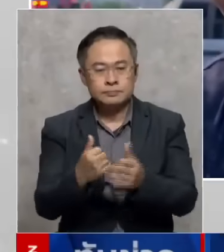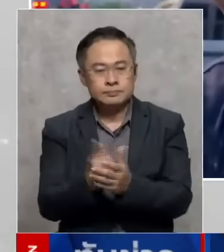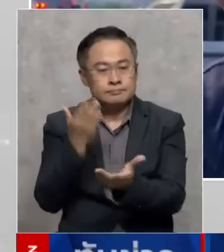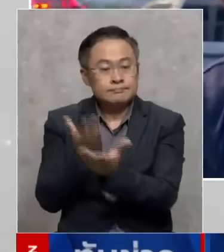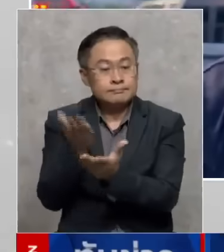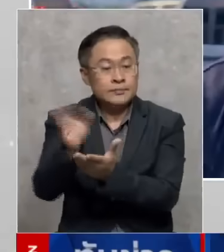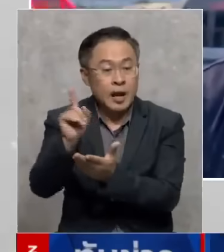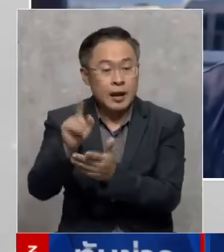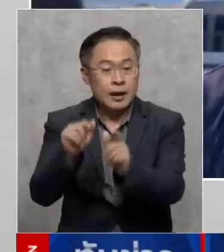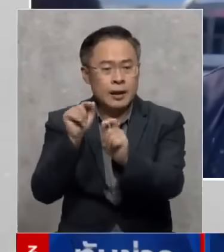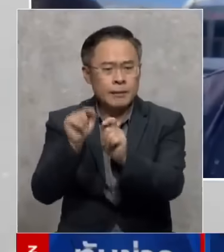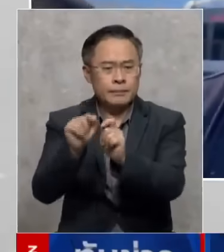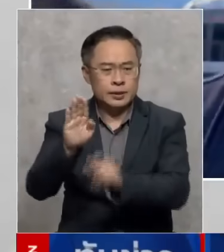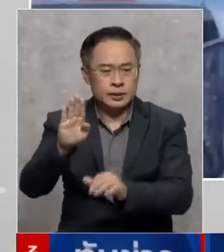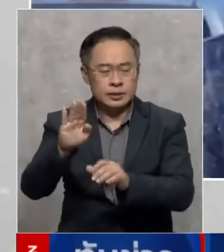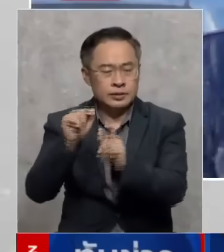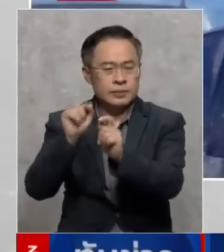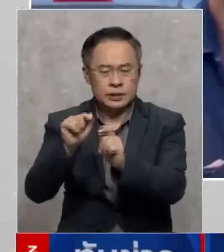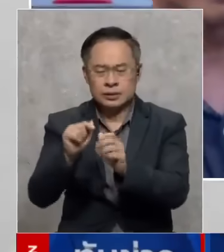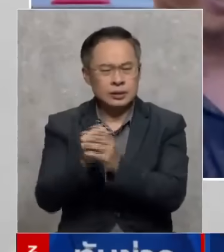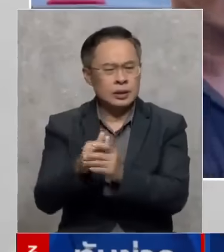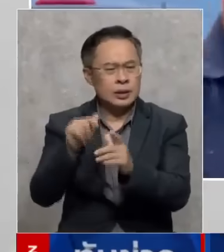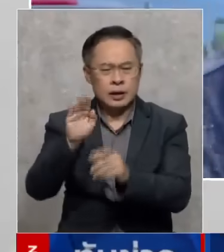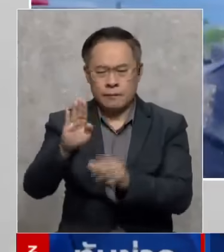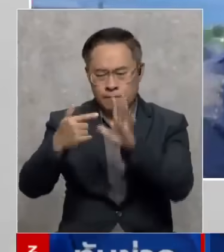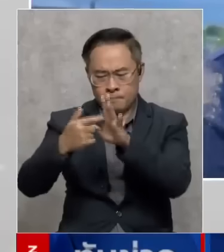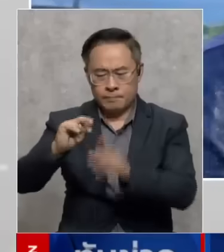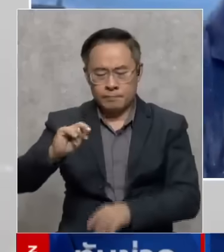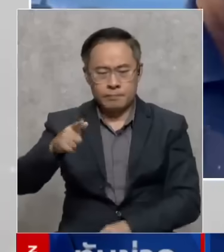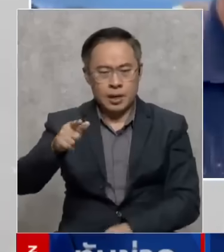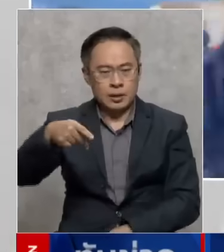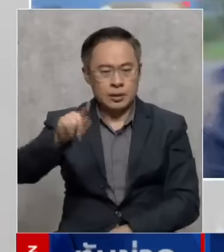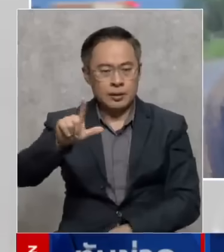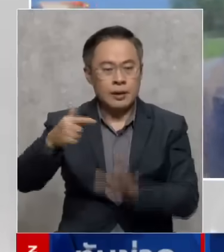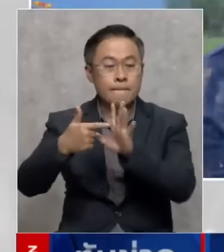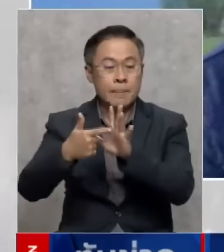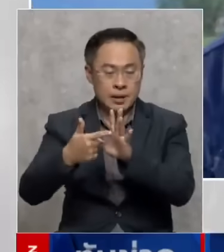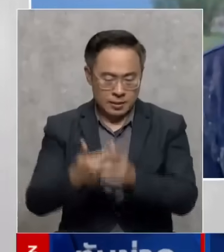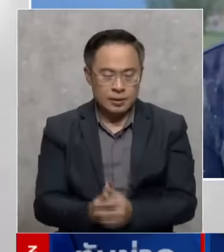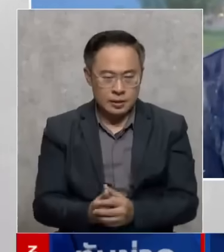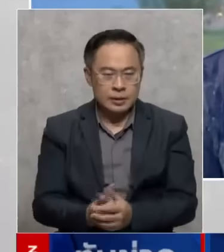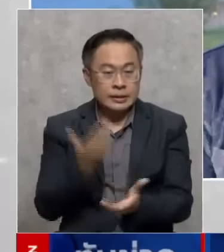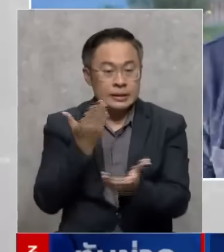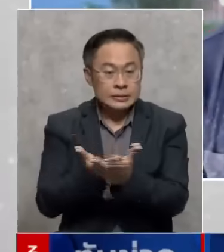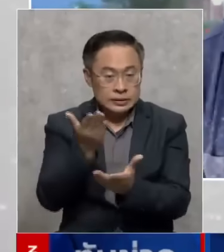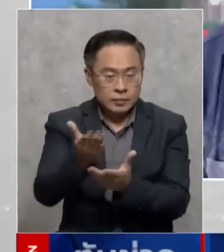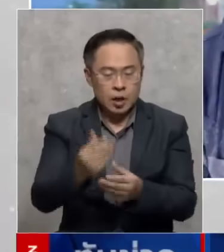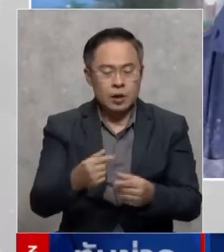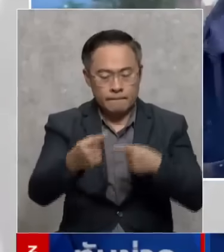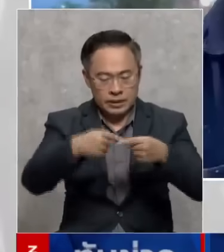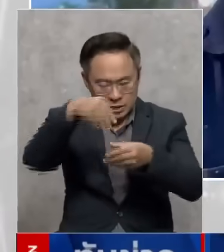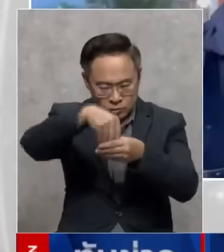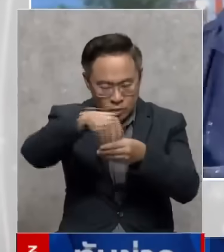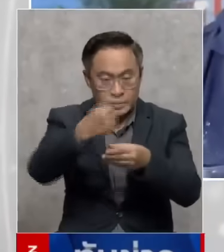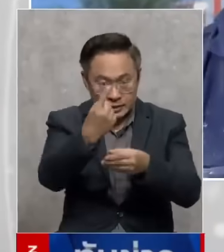ไหร่2,300บาทครับเพื่อให้ไปซื้อให้แล้วปกติเราเสพด้วยมั้ย